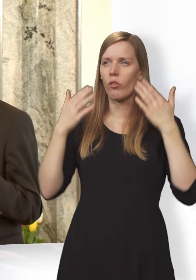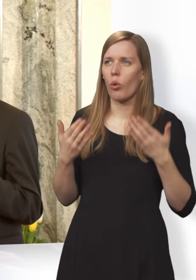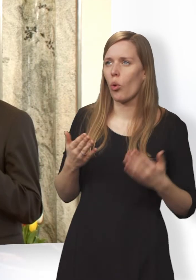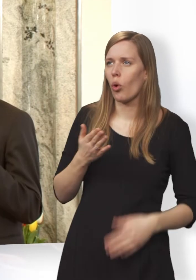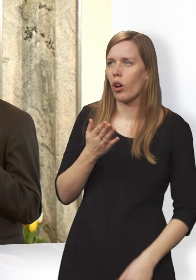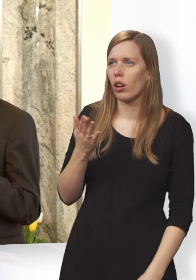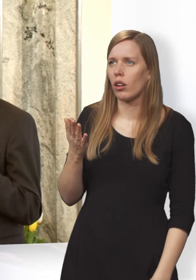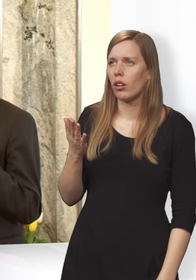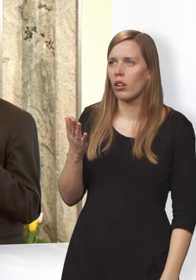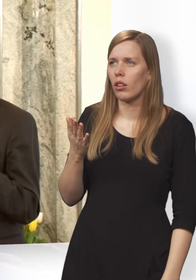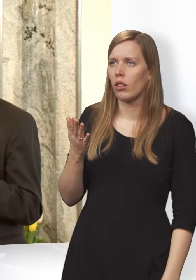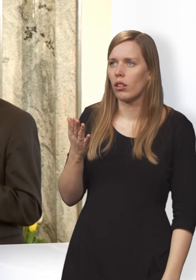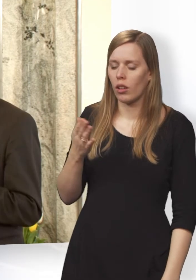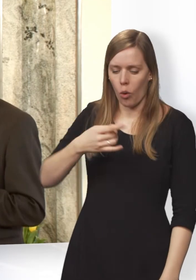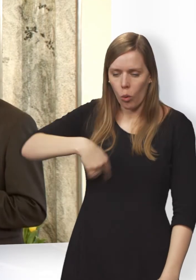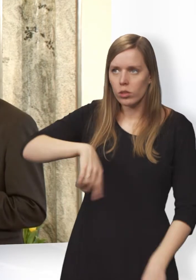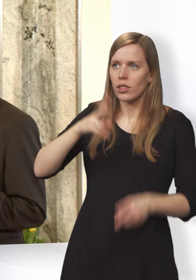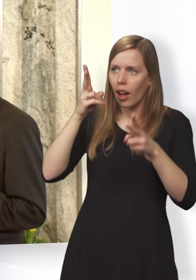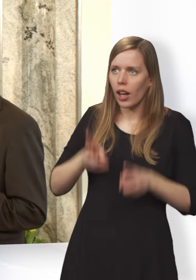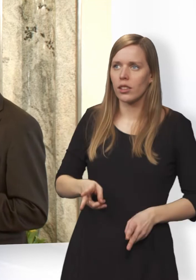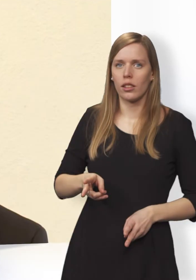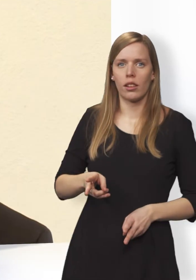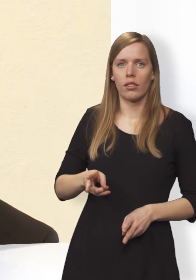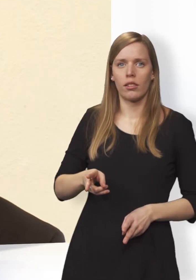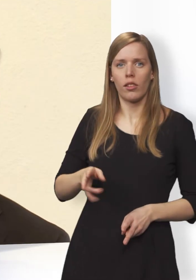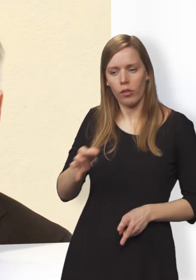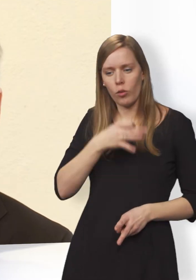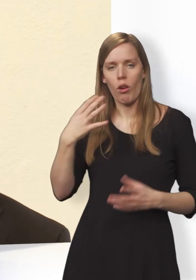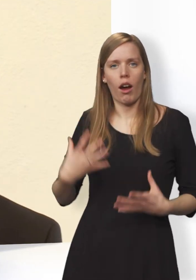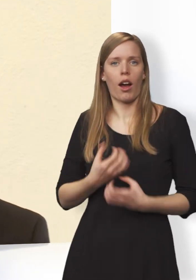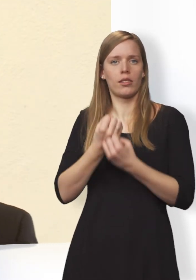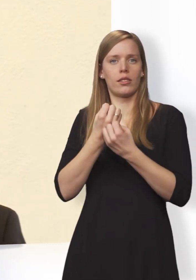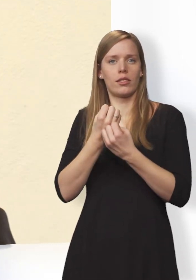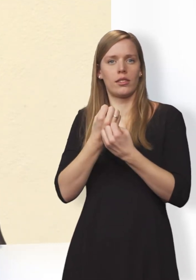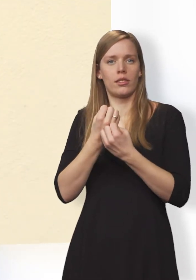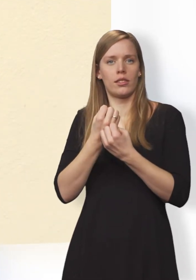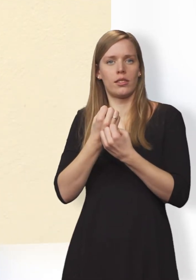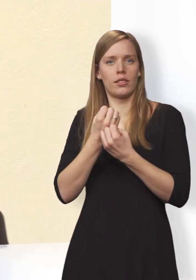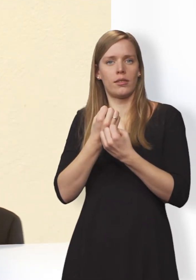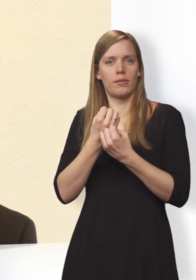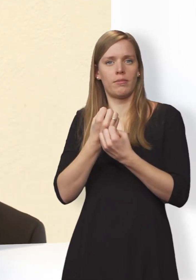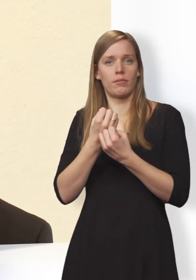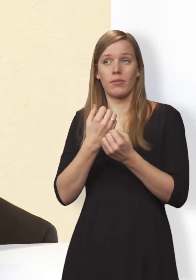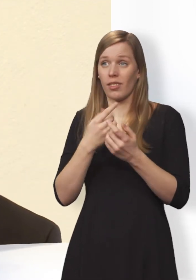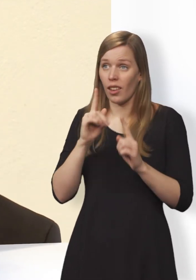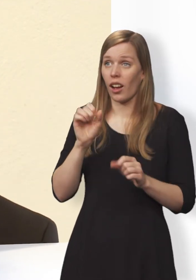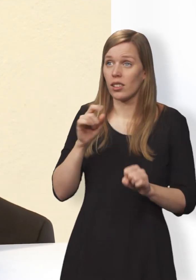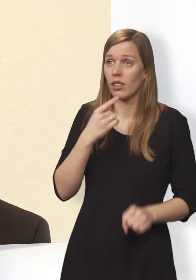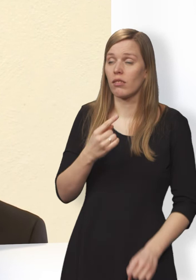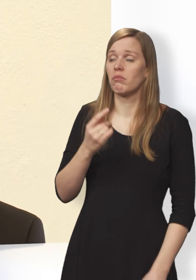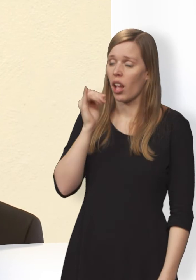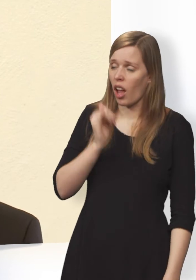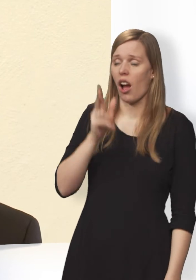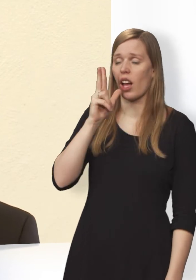richter unsere rettung dann können wir sagen du hast recht